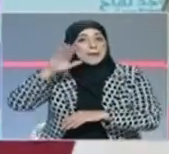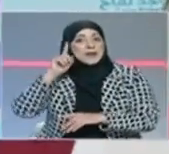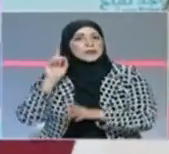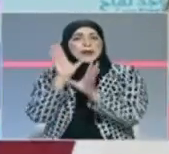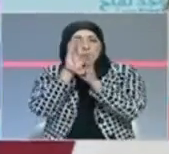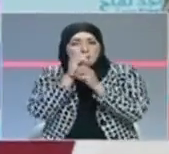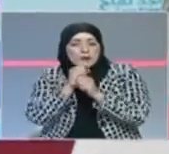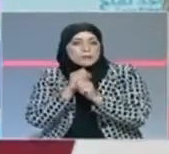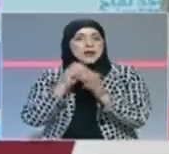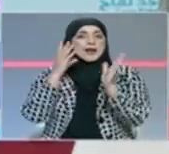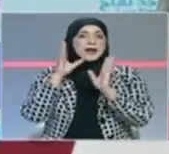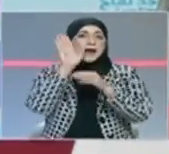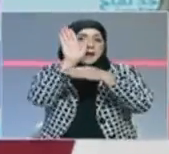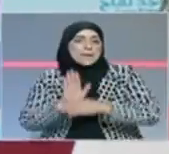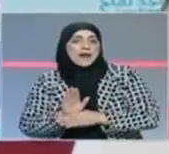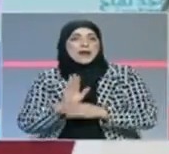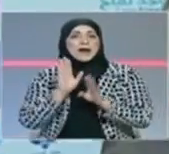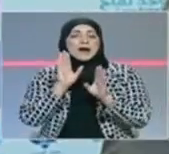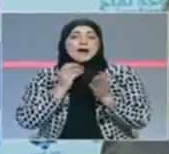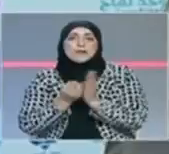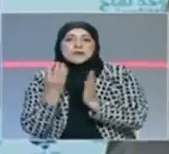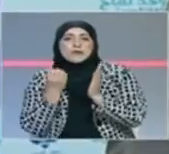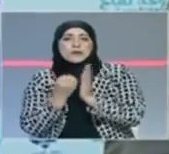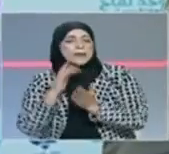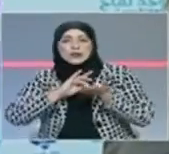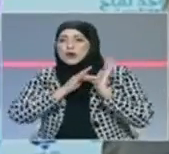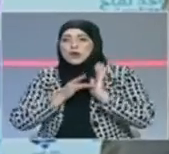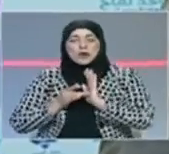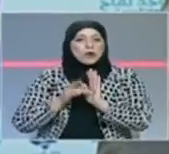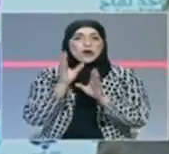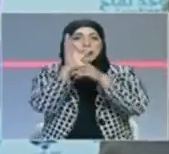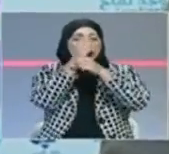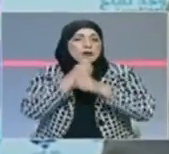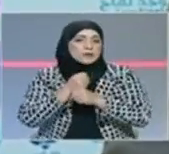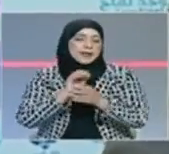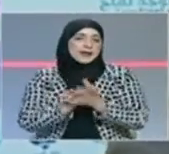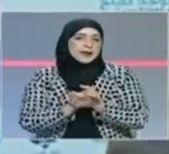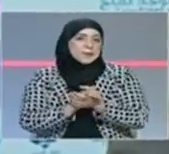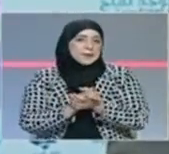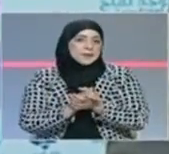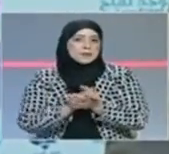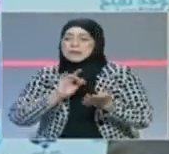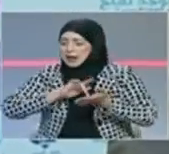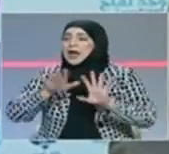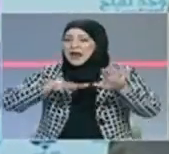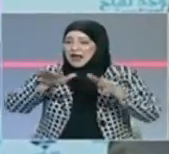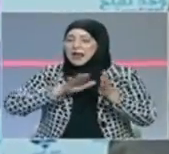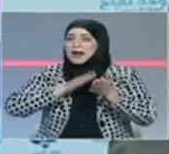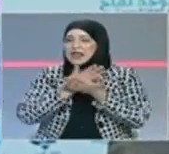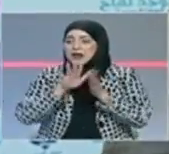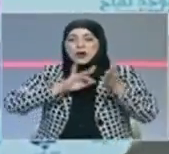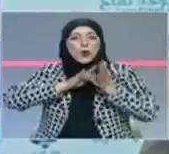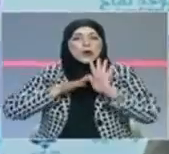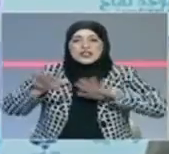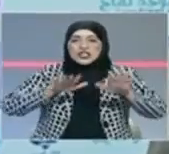السلامه المعلوماتيه اللي دوني هذوما شيفري وبروتيجي، خذينا كل الاجراءات اللازمه لحمايه المعطيات